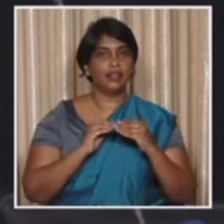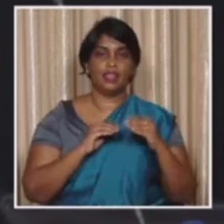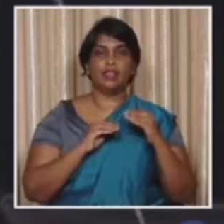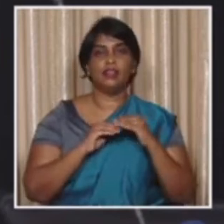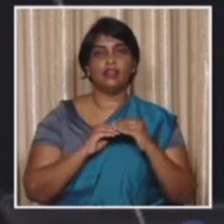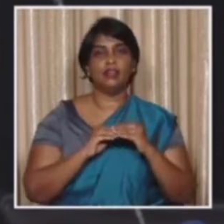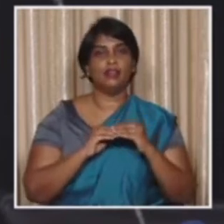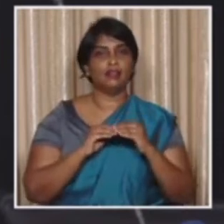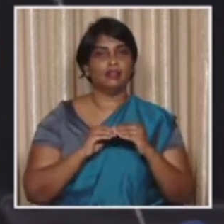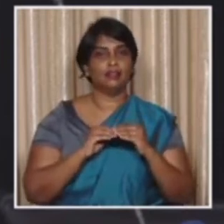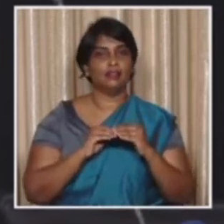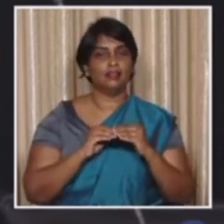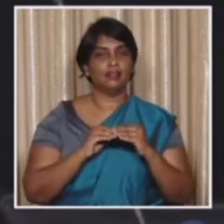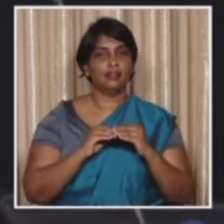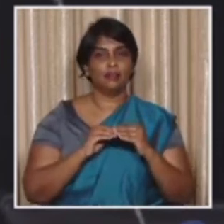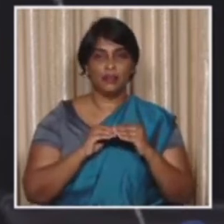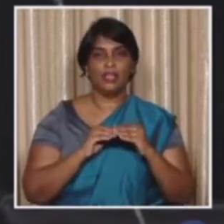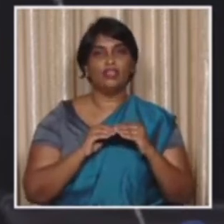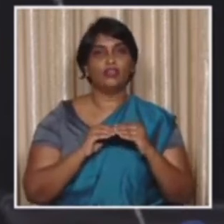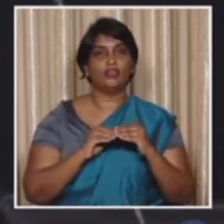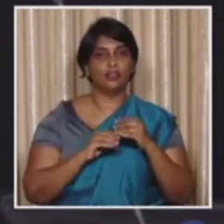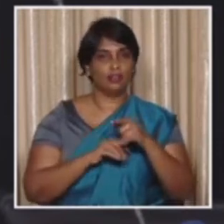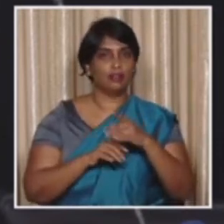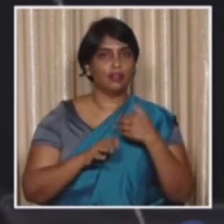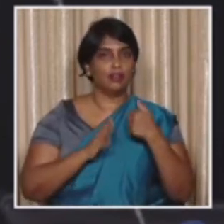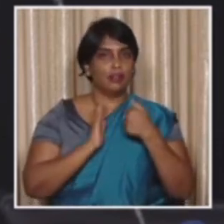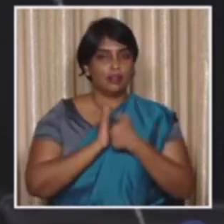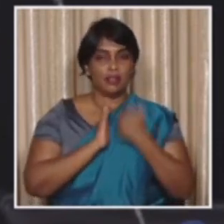Garu mulasana ruda mantri tumani